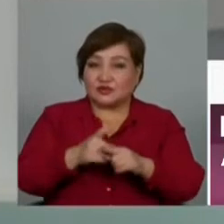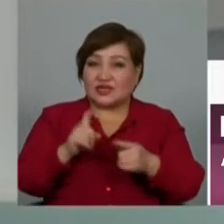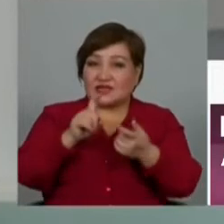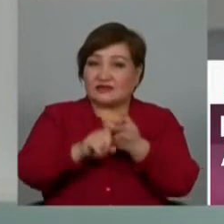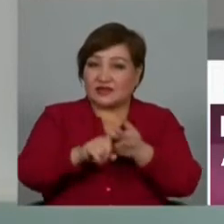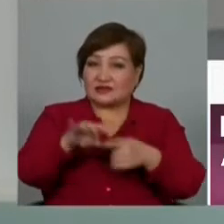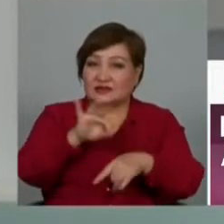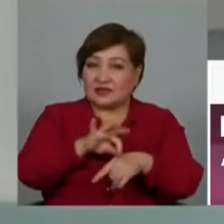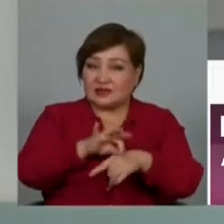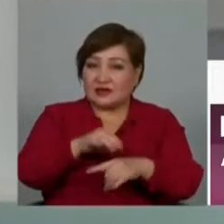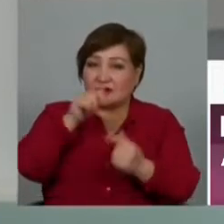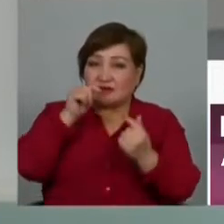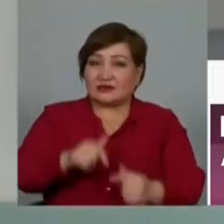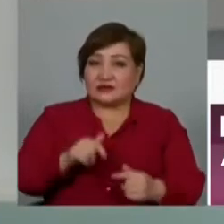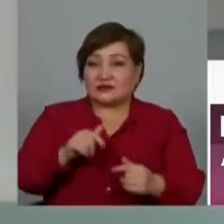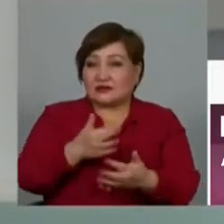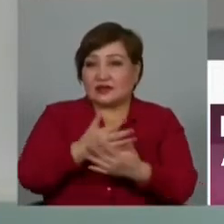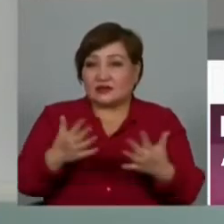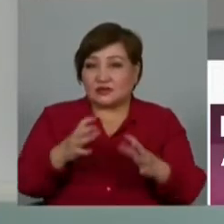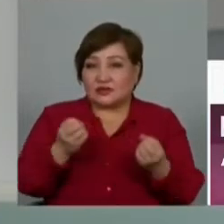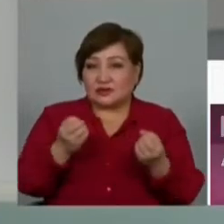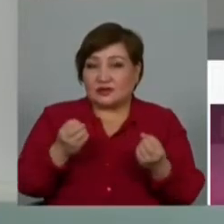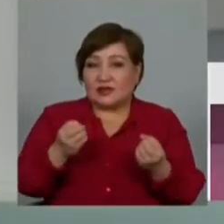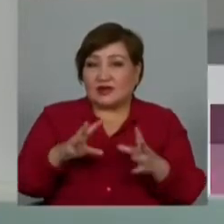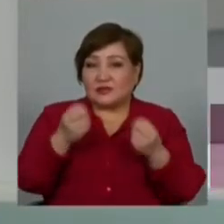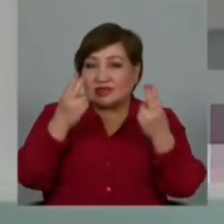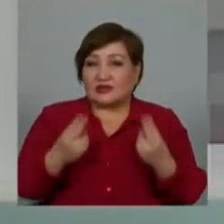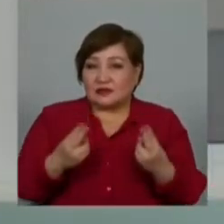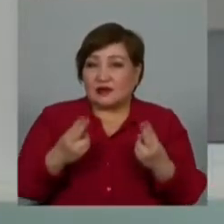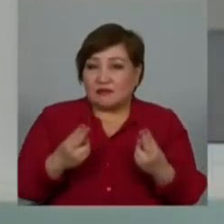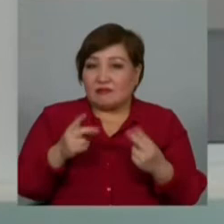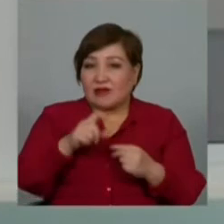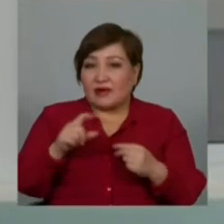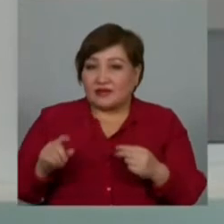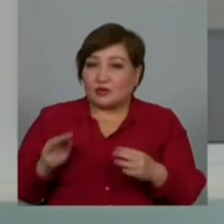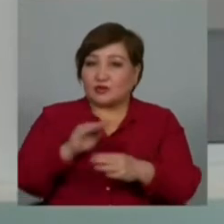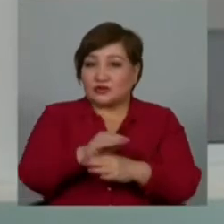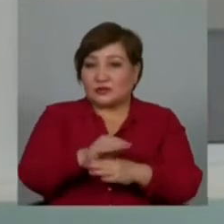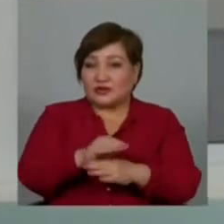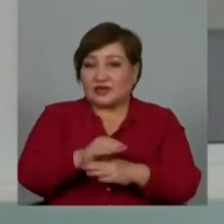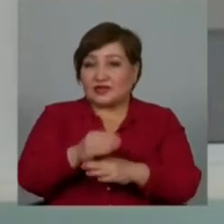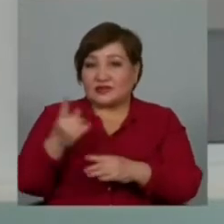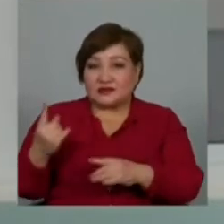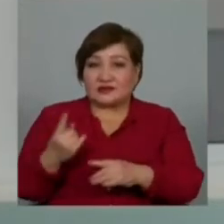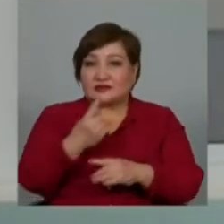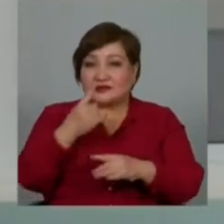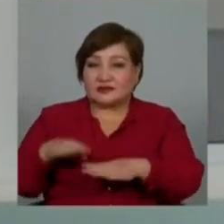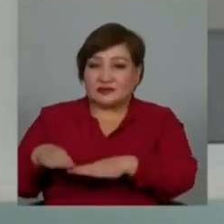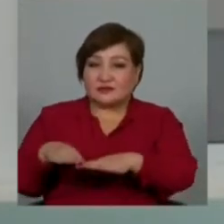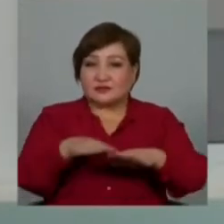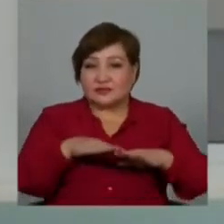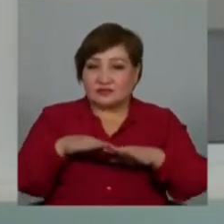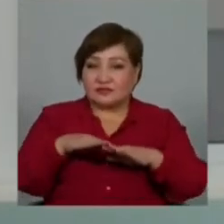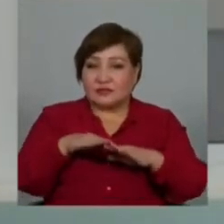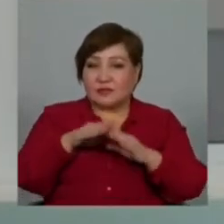қарсы әртүрлі маманның дәрігерлері қосылып, бір ауруға бір жұмылған жұдырықтай күресті бастап кеттік.